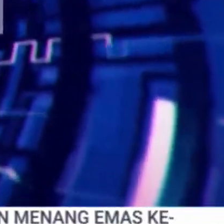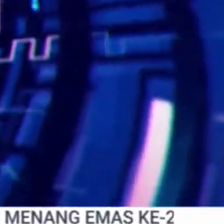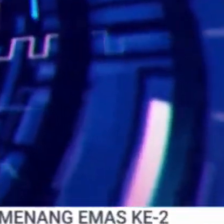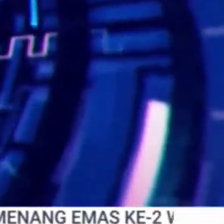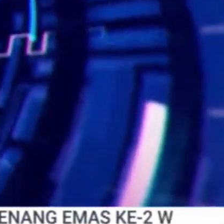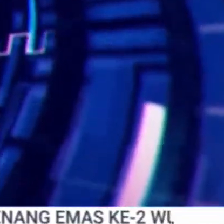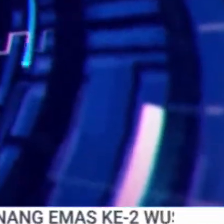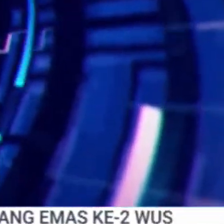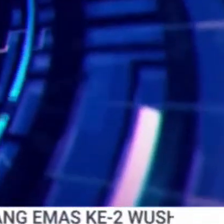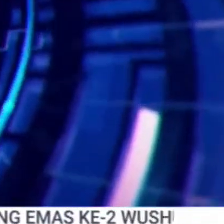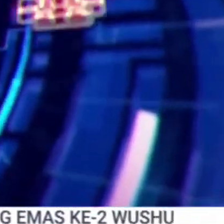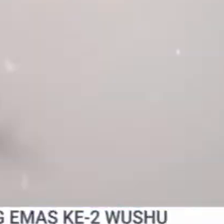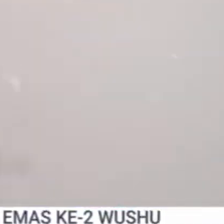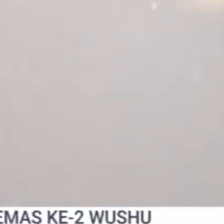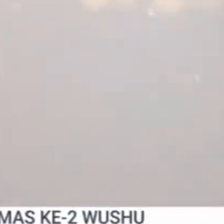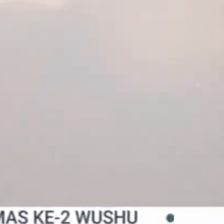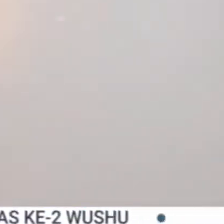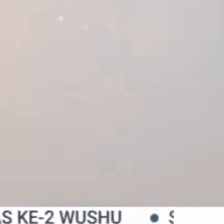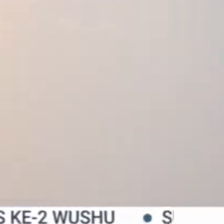Mei ini.